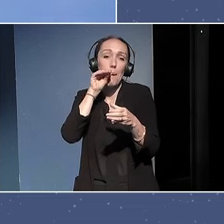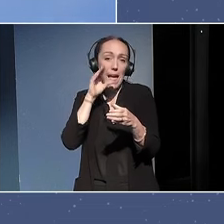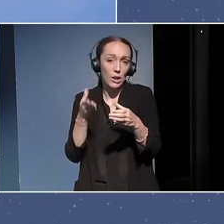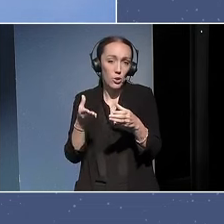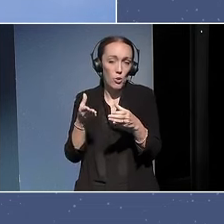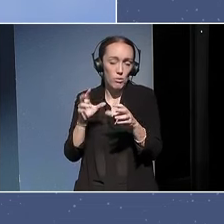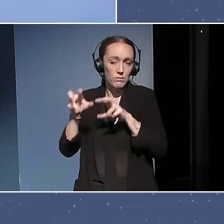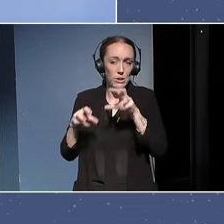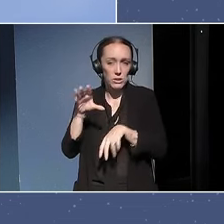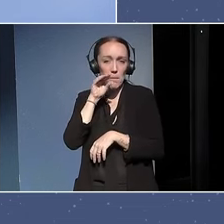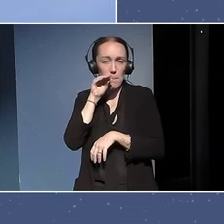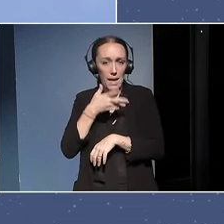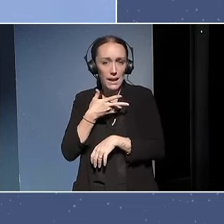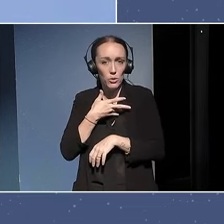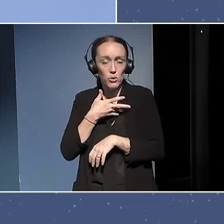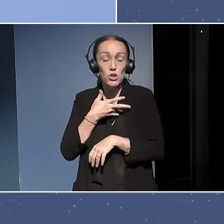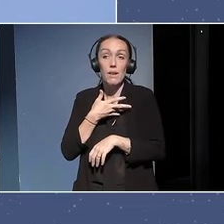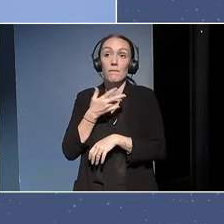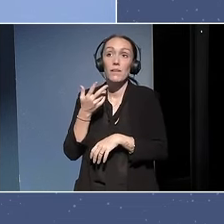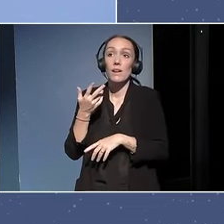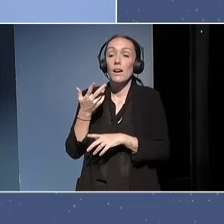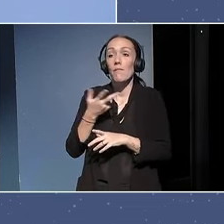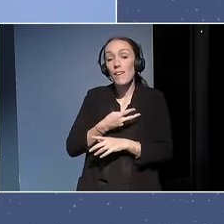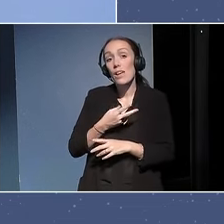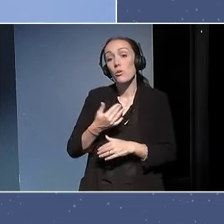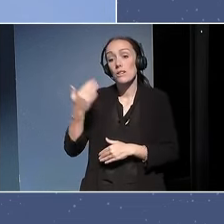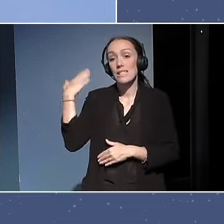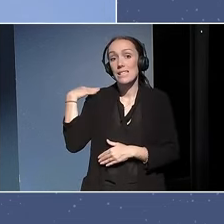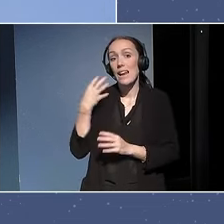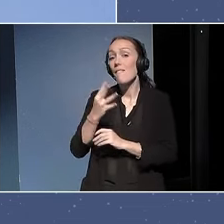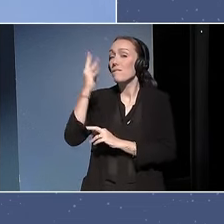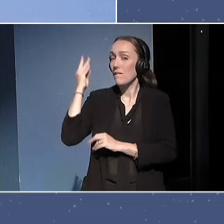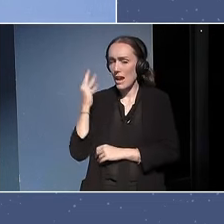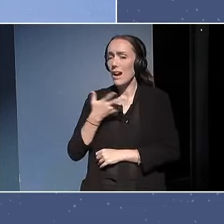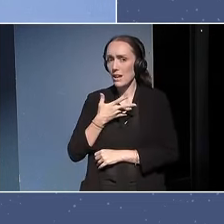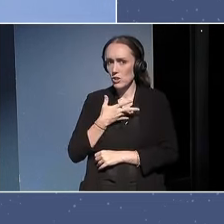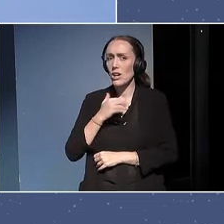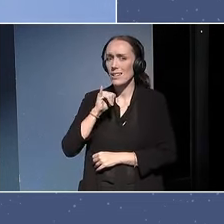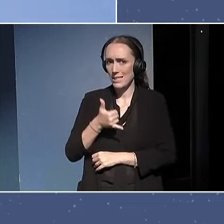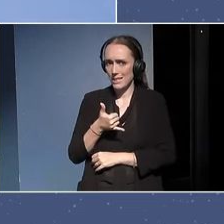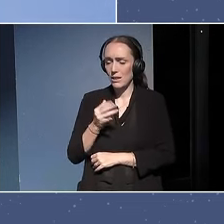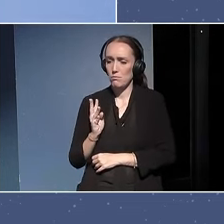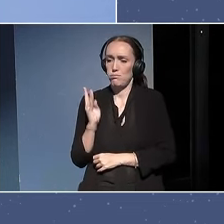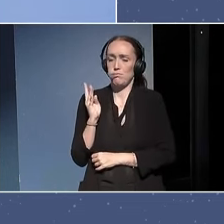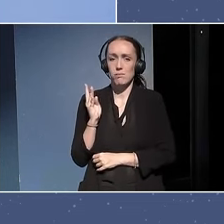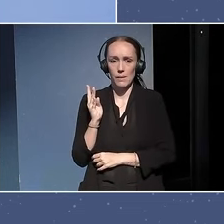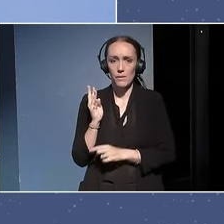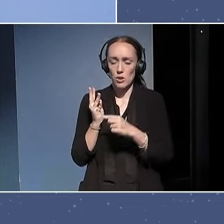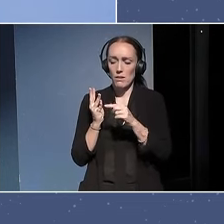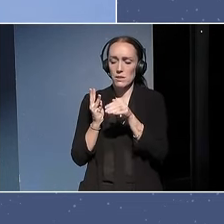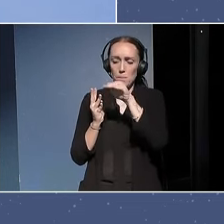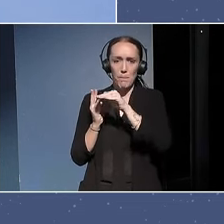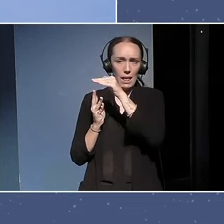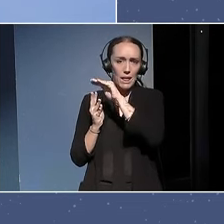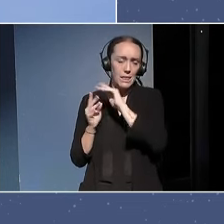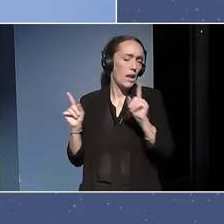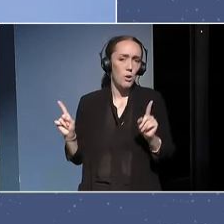però ha questa schiena con una vela sostenuta da spine neurali quindi